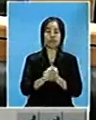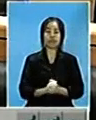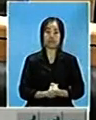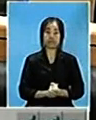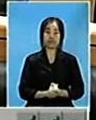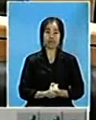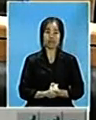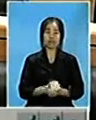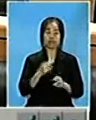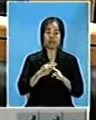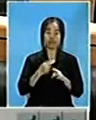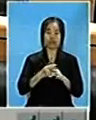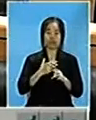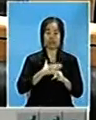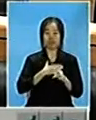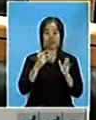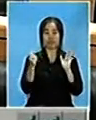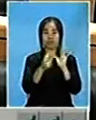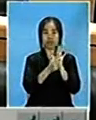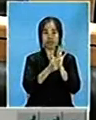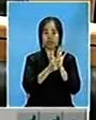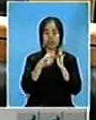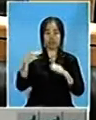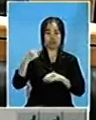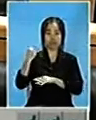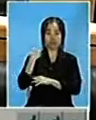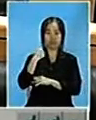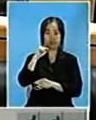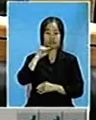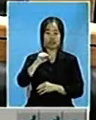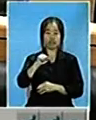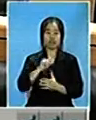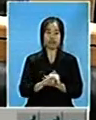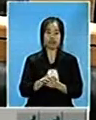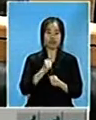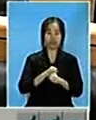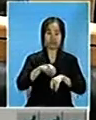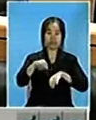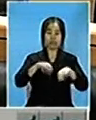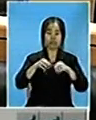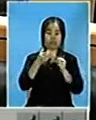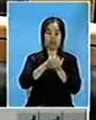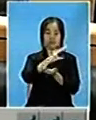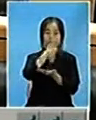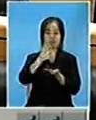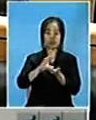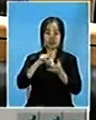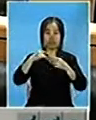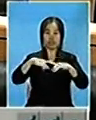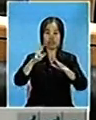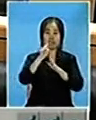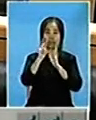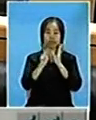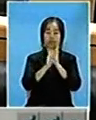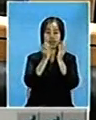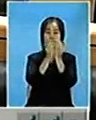นะครับเช่นเอาชื่อตัวเองไปติดและใช้อำนาจในการสั่งจัดการบริหารงบประมาณนะครับซึ่งมันขัดรัฐธรรมนูญเนี่ยท่